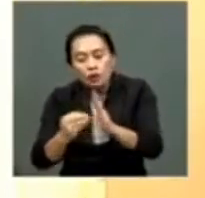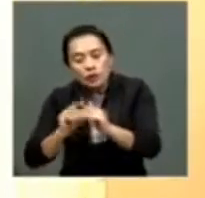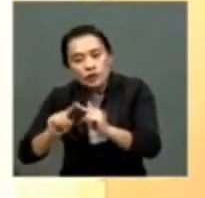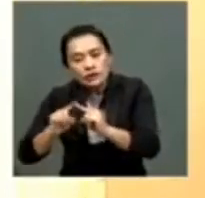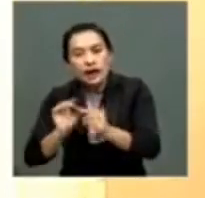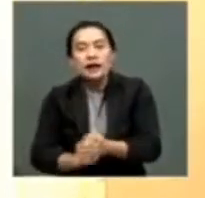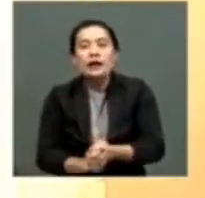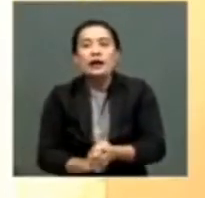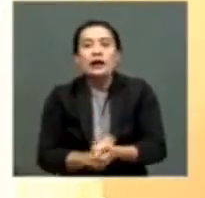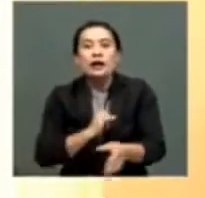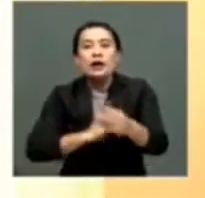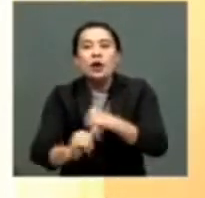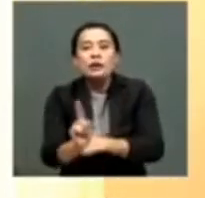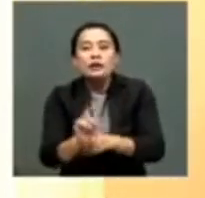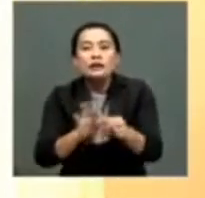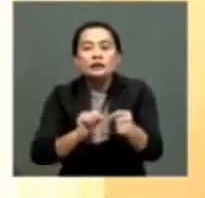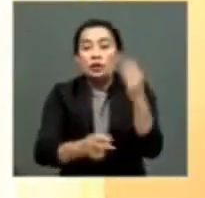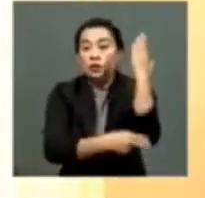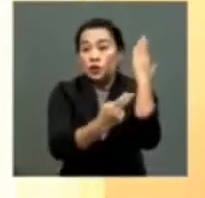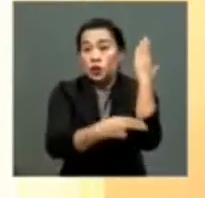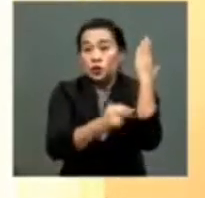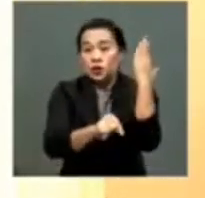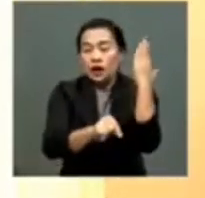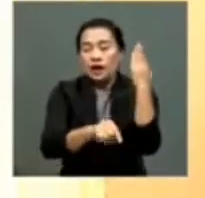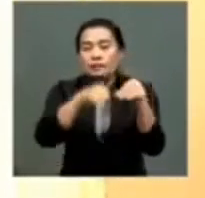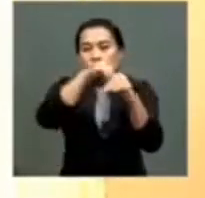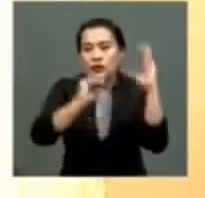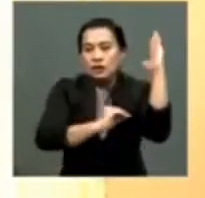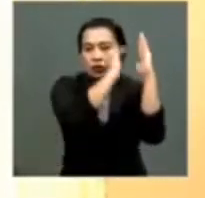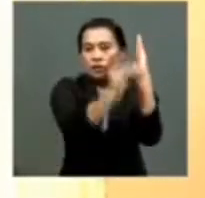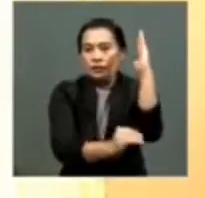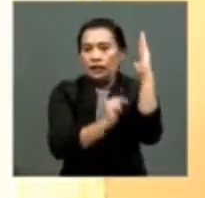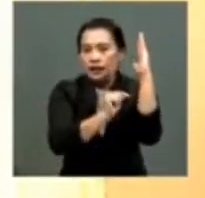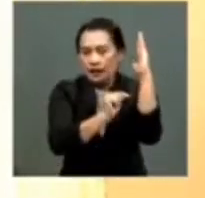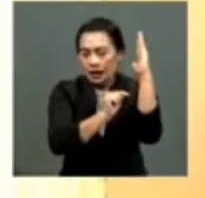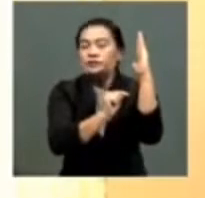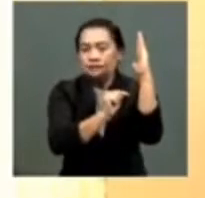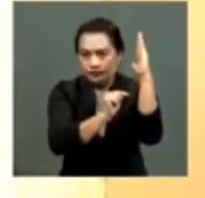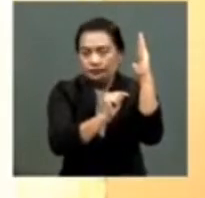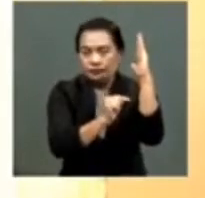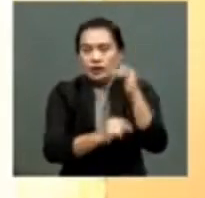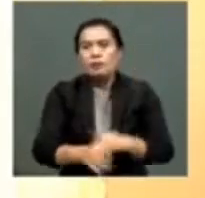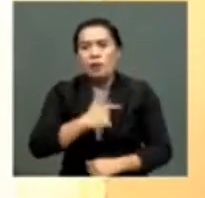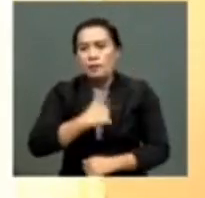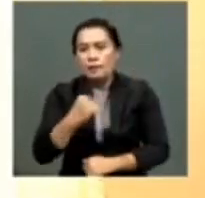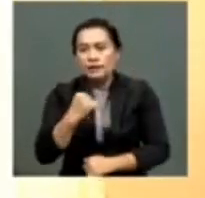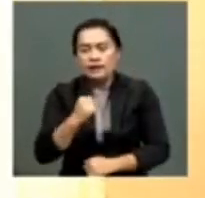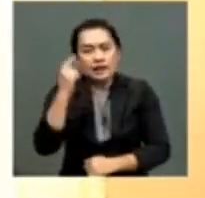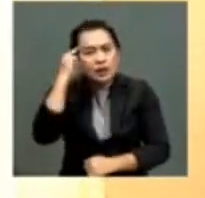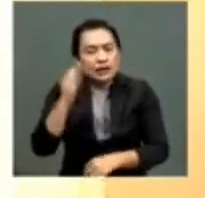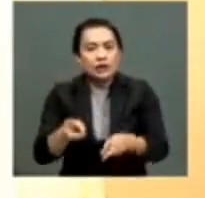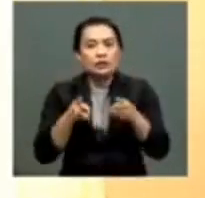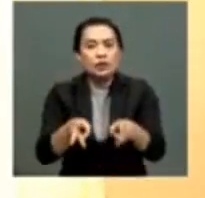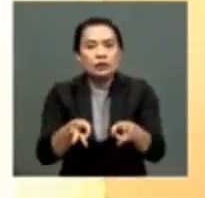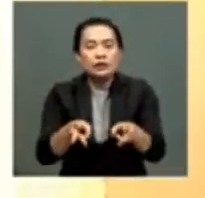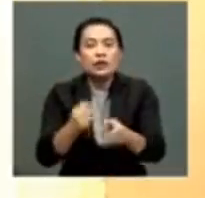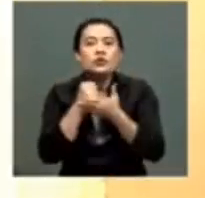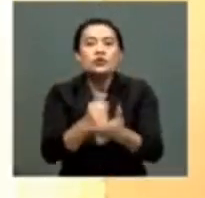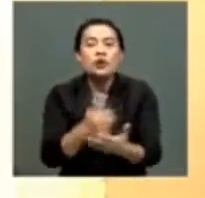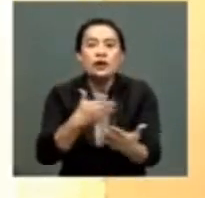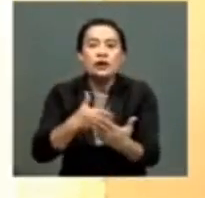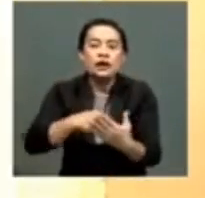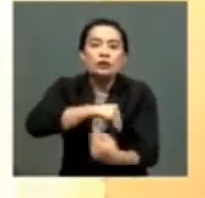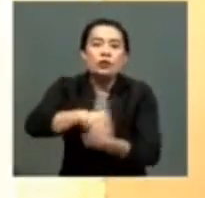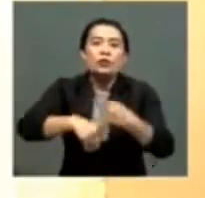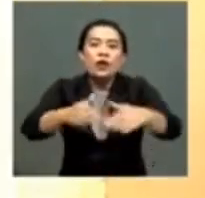ใช้ในสถานที่หรือโรงแรมในพื้นที่ต่างๆทั่วประเทศผมเชื่อมั่นว่านี่ก็จะเป็นอีกวิธีหนึ่งที่จะช่วยสร้างรายได้